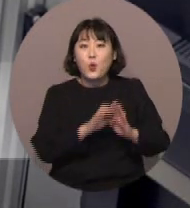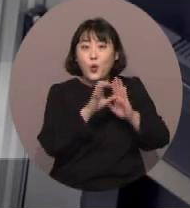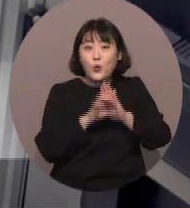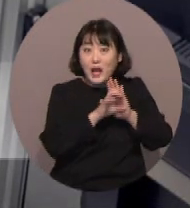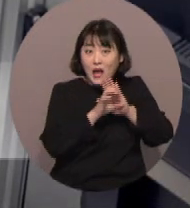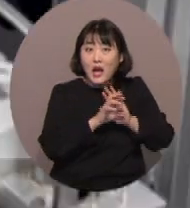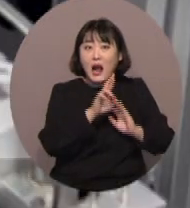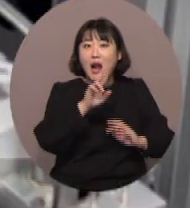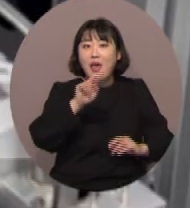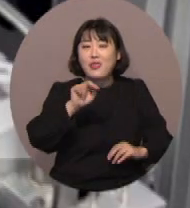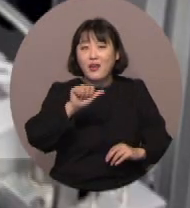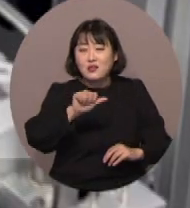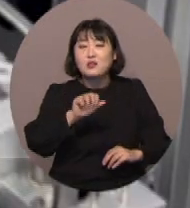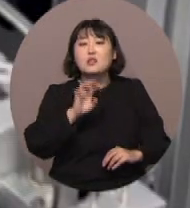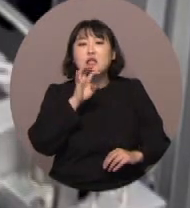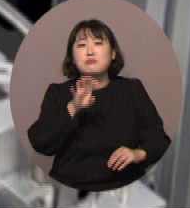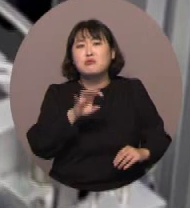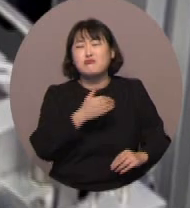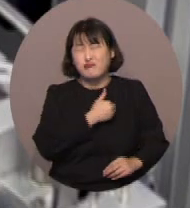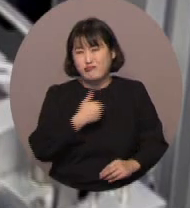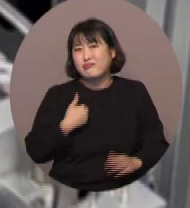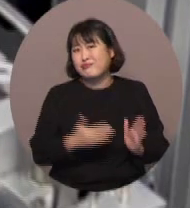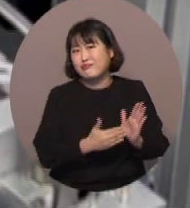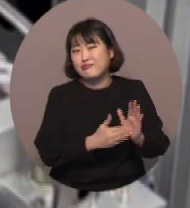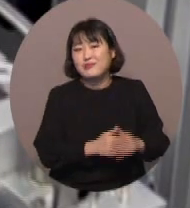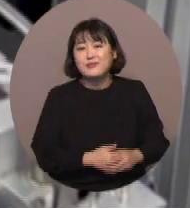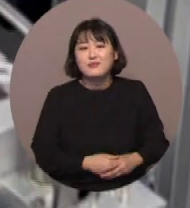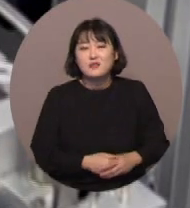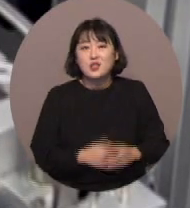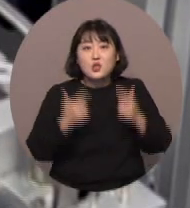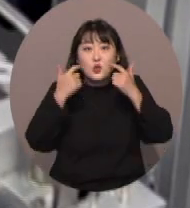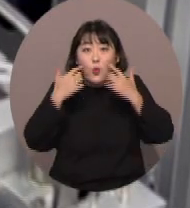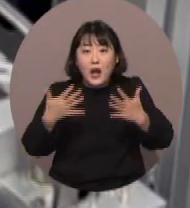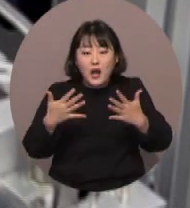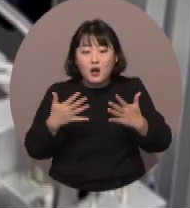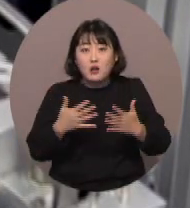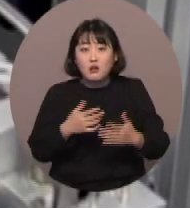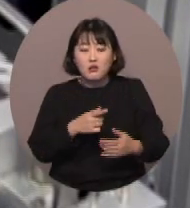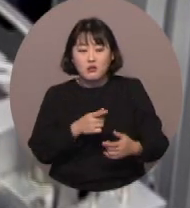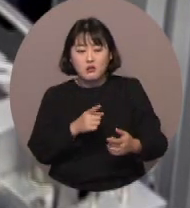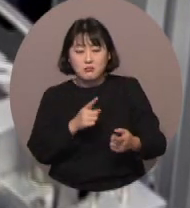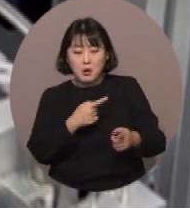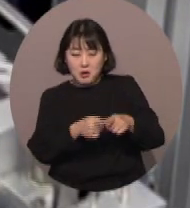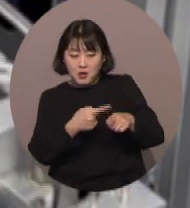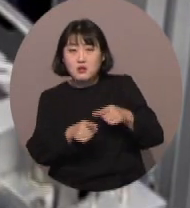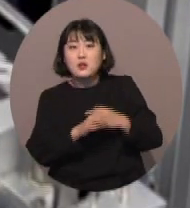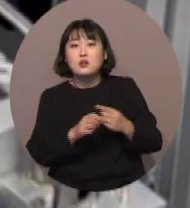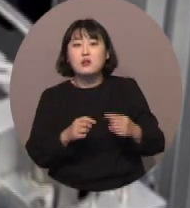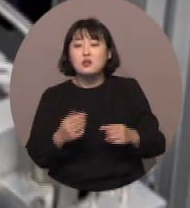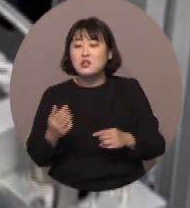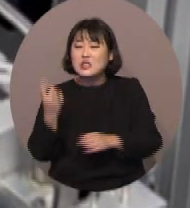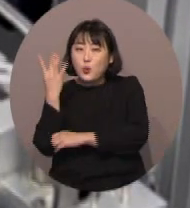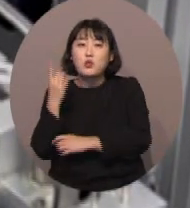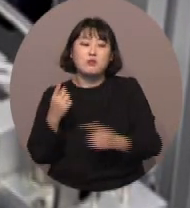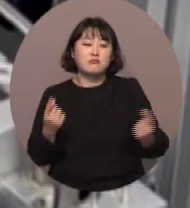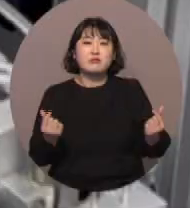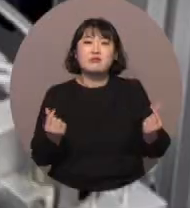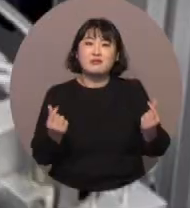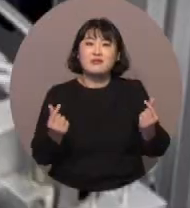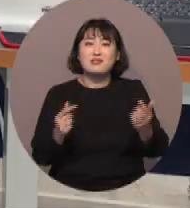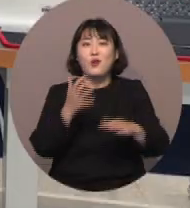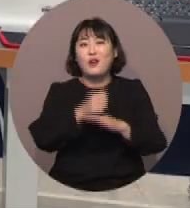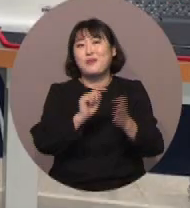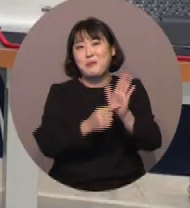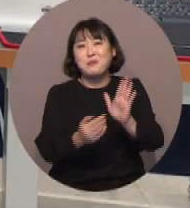rna는 40분 안에 끝납니다 정확도 역시 기존 PCR 검사와 비슷한 수준을 보였습니다 소량의